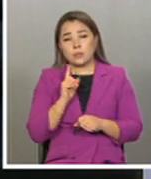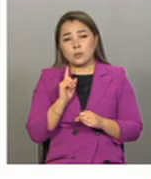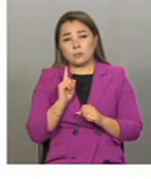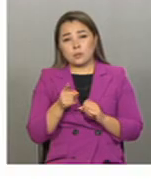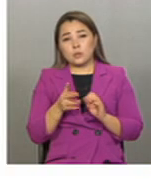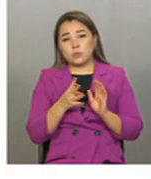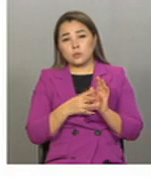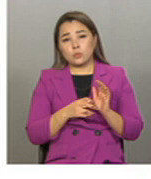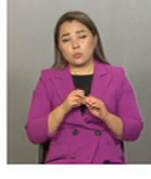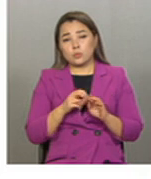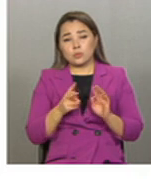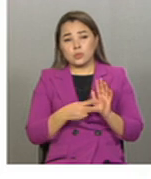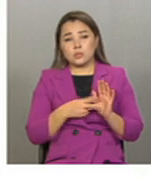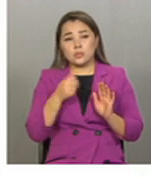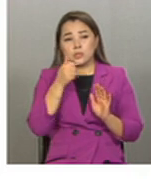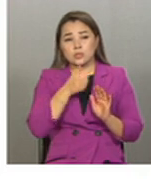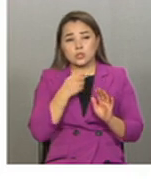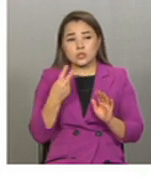Жауабы